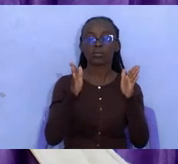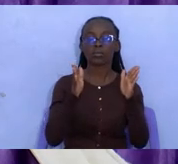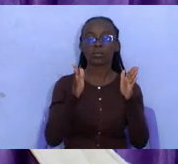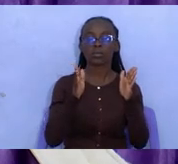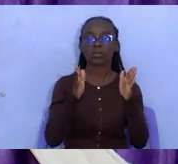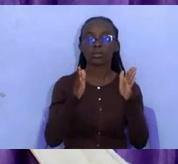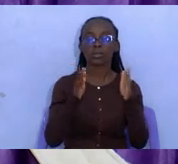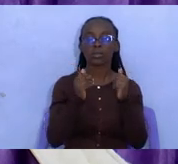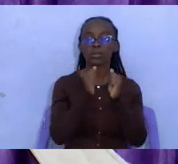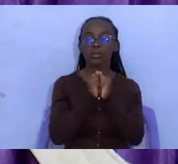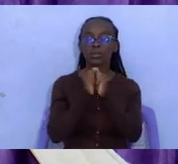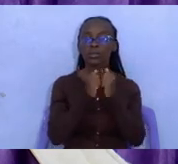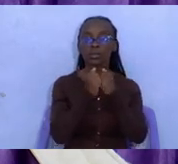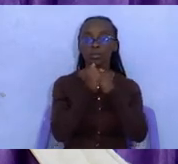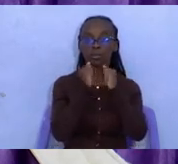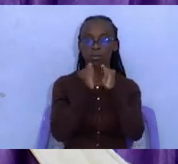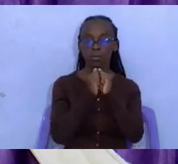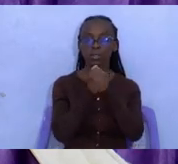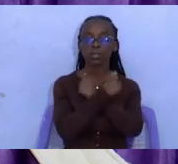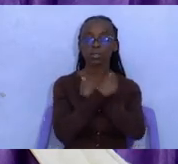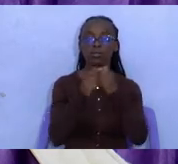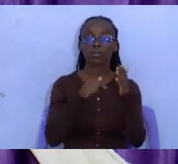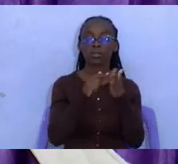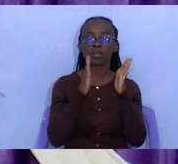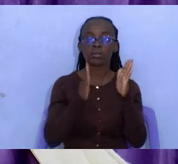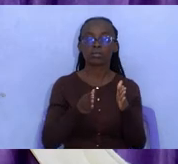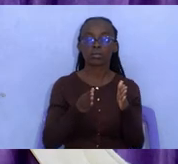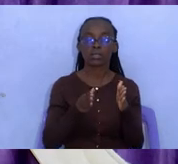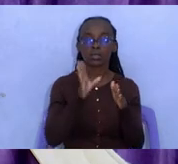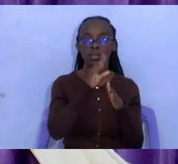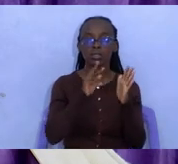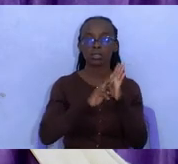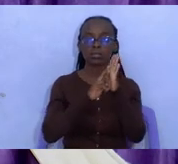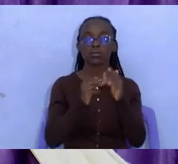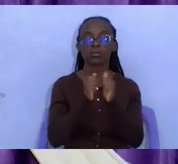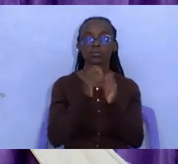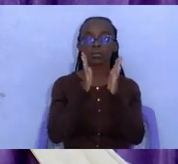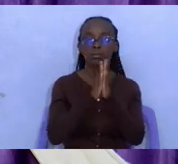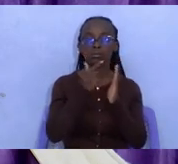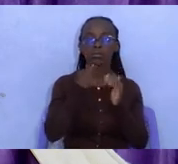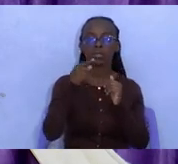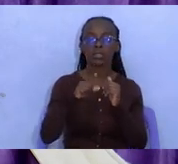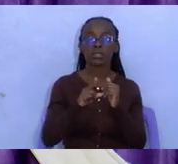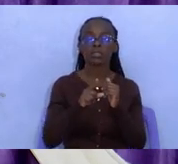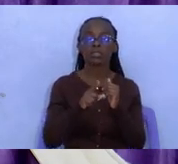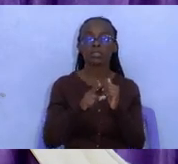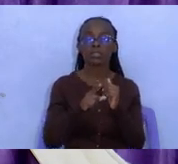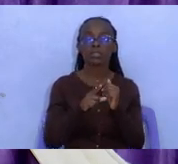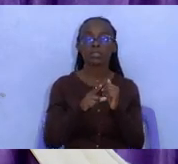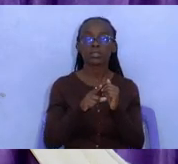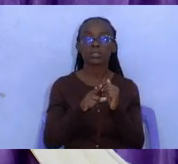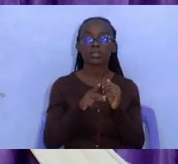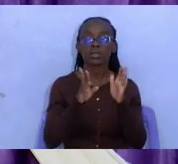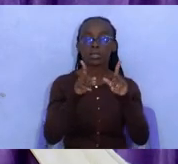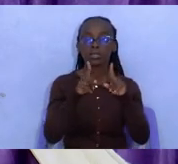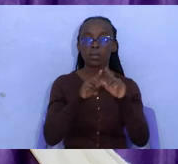kumpenda huyu mtu sana, pamoja na yeye kuwakilishwa na maombi yake juu, pamoja na kuwakilishwa na sadaka